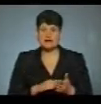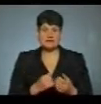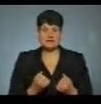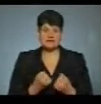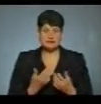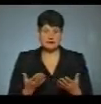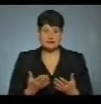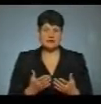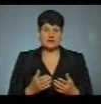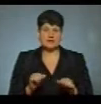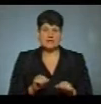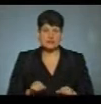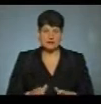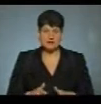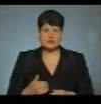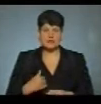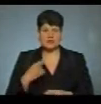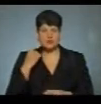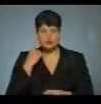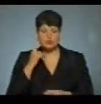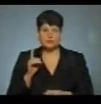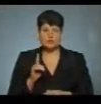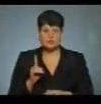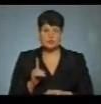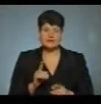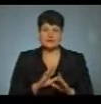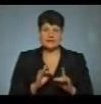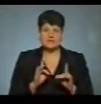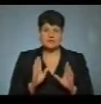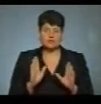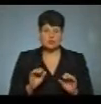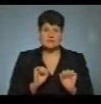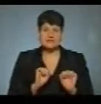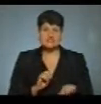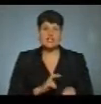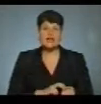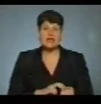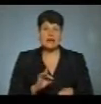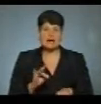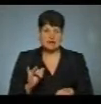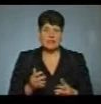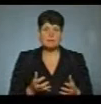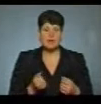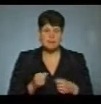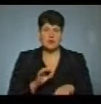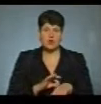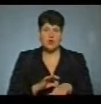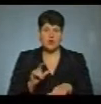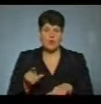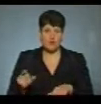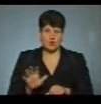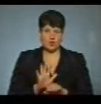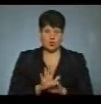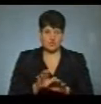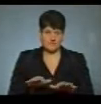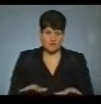ні санітарки. Я думаю, що настільки повинні бути захищені ті лікарі, які приймають хворих на коронавірус.